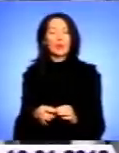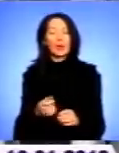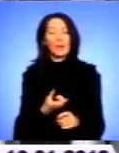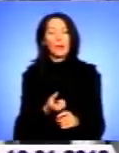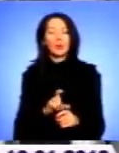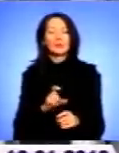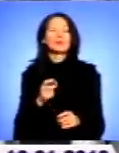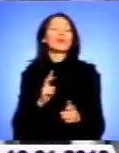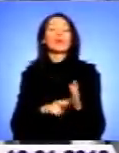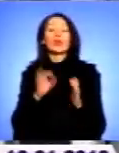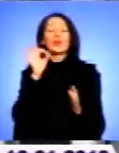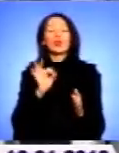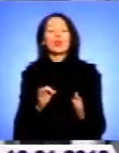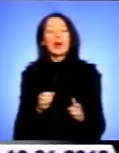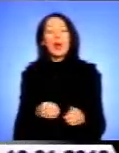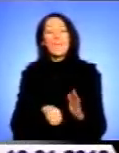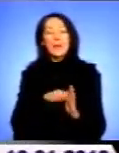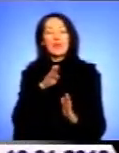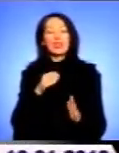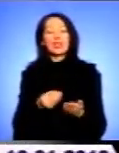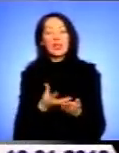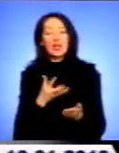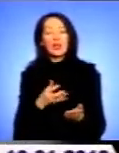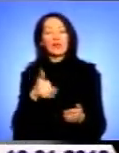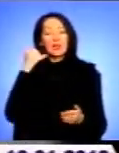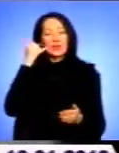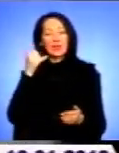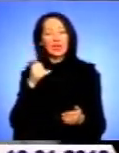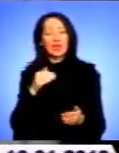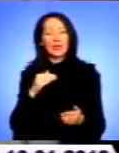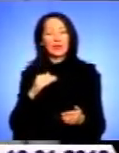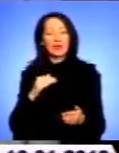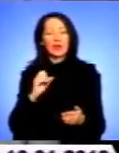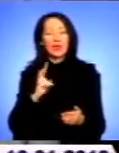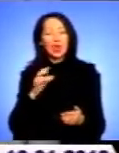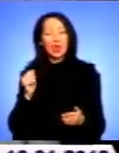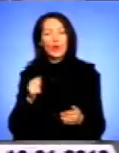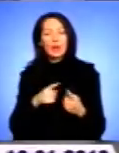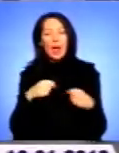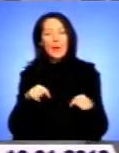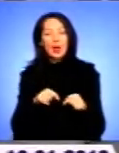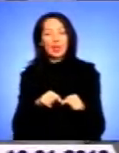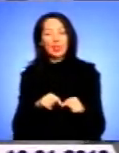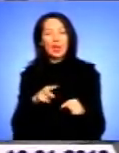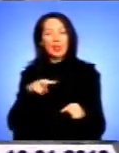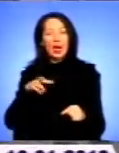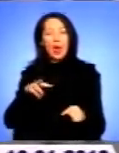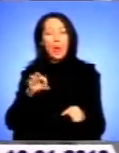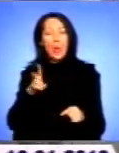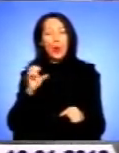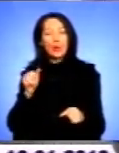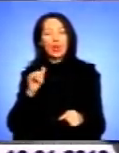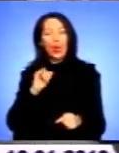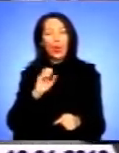ніж на 70% підвищений тариф на дзвінки з фіксованої мережі компанії на мережу мобільного зв'язку дочірньої компанії